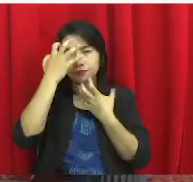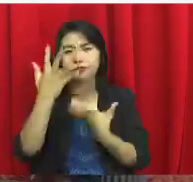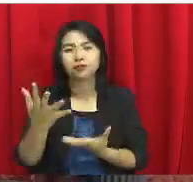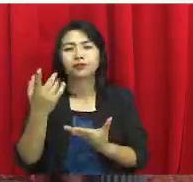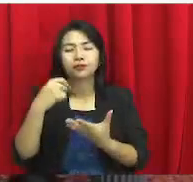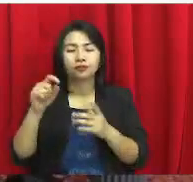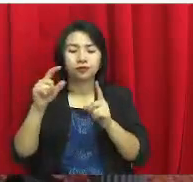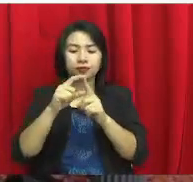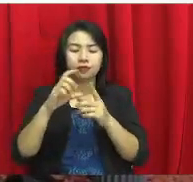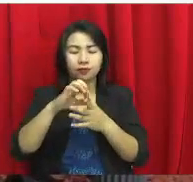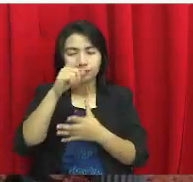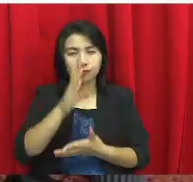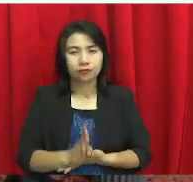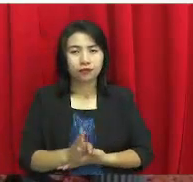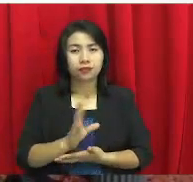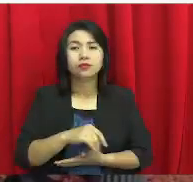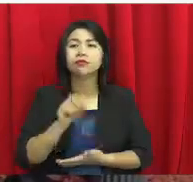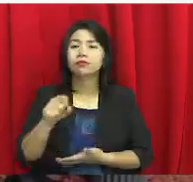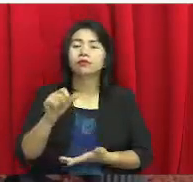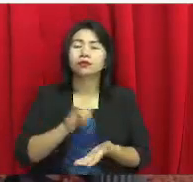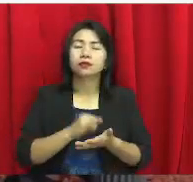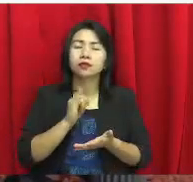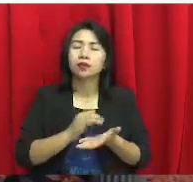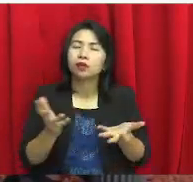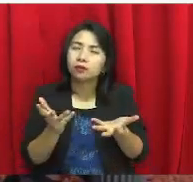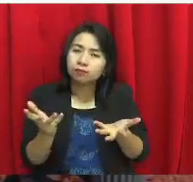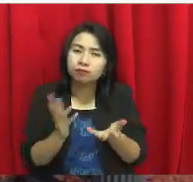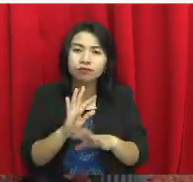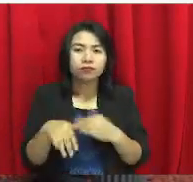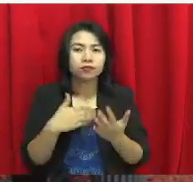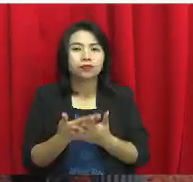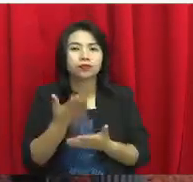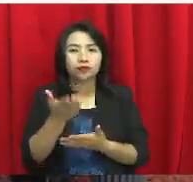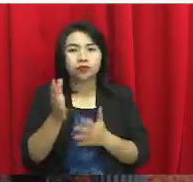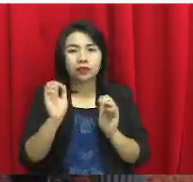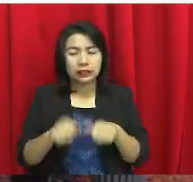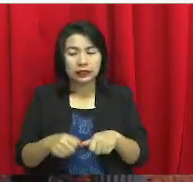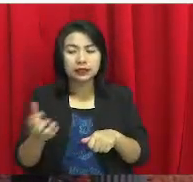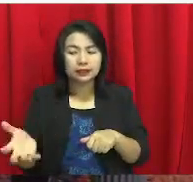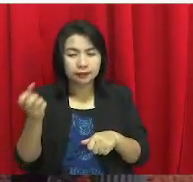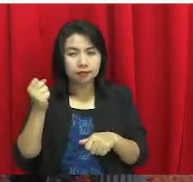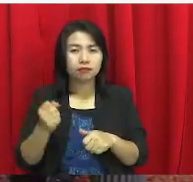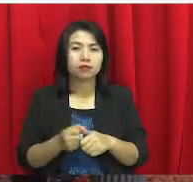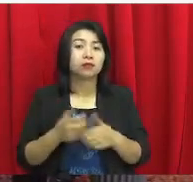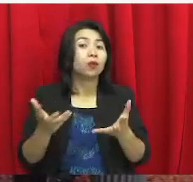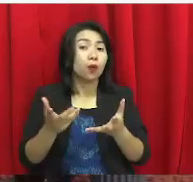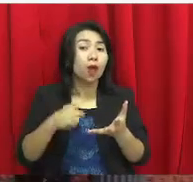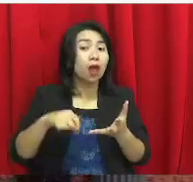God. You see? Andi dito po lahat yan. Kaya nga dito tayo kumukuha ng salita ng Diyos.